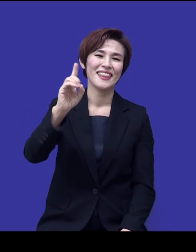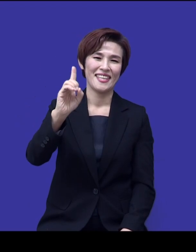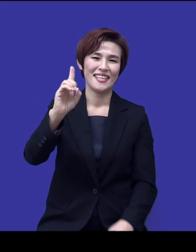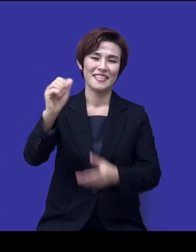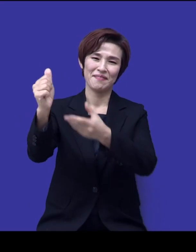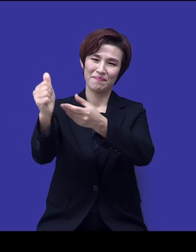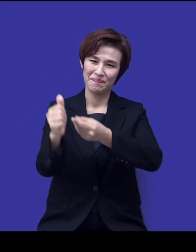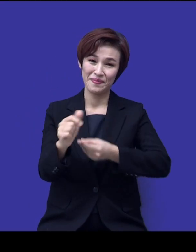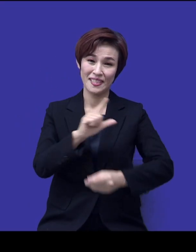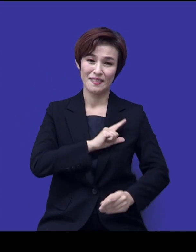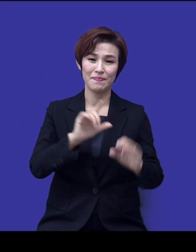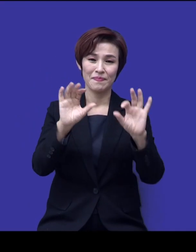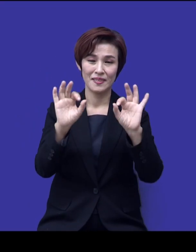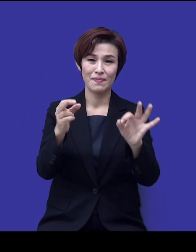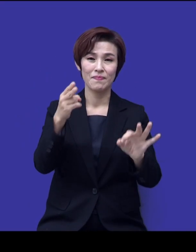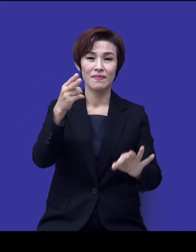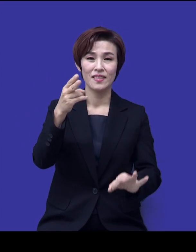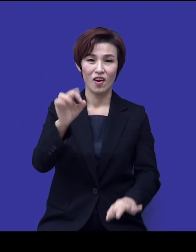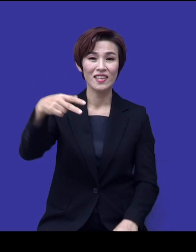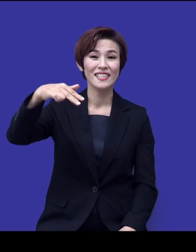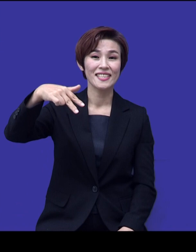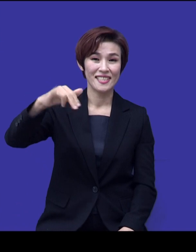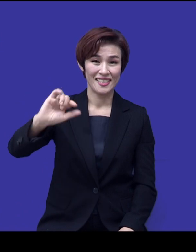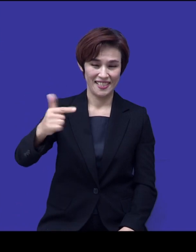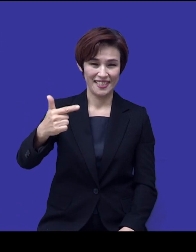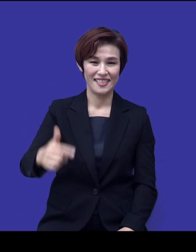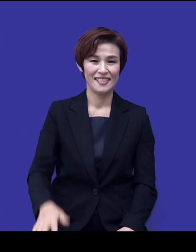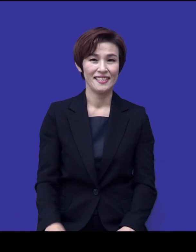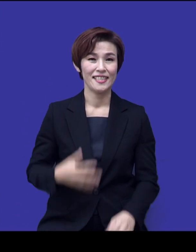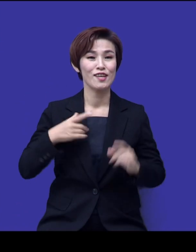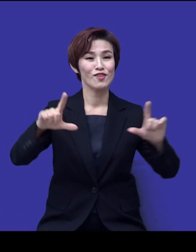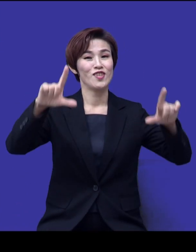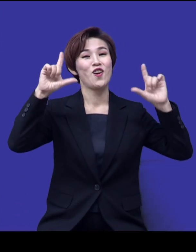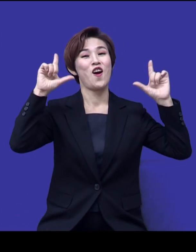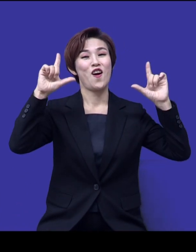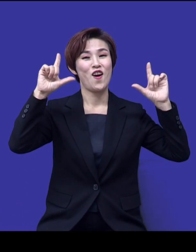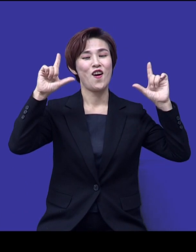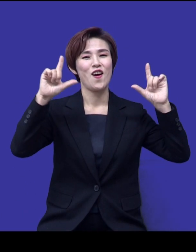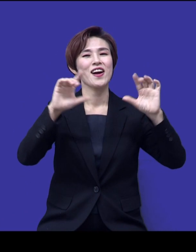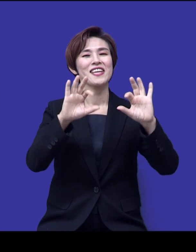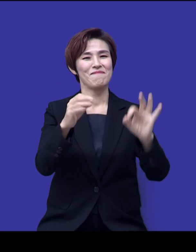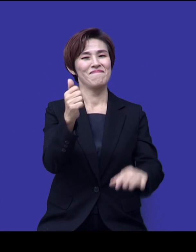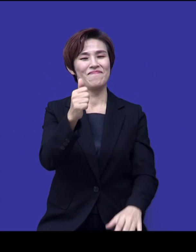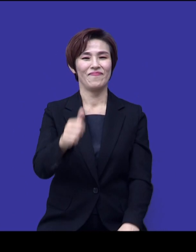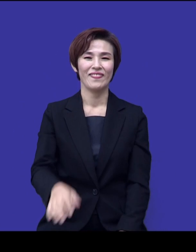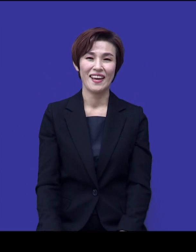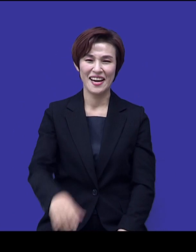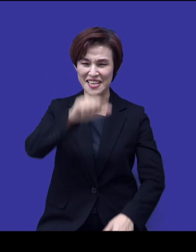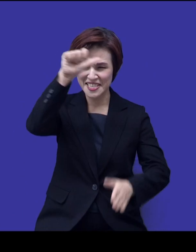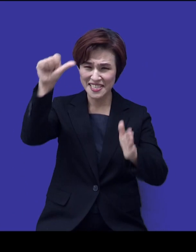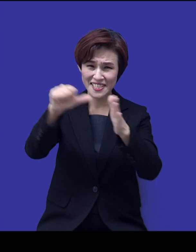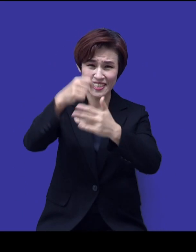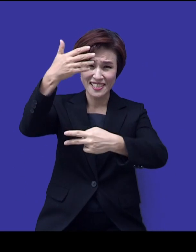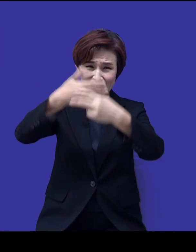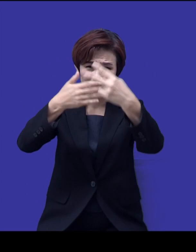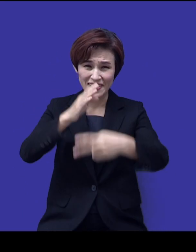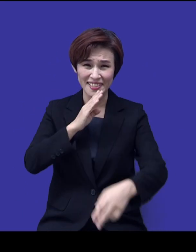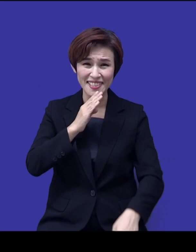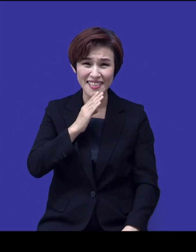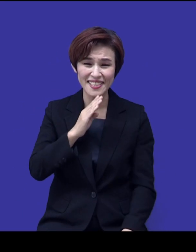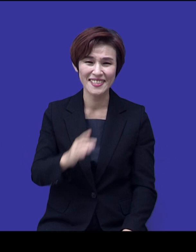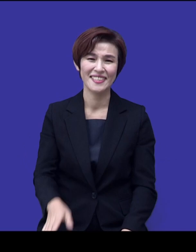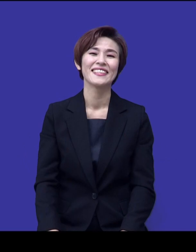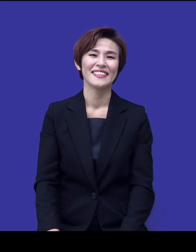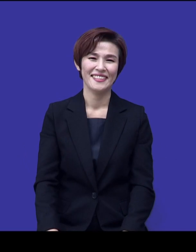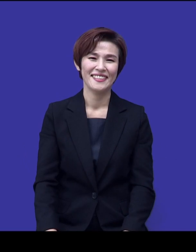자리하셨습니다. 안녕하세요. 안녕하세요. 안녕하세요. 반갑습니다. 드라마 주인공 김영진입니다. 인생 드라마. 인생 드라마. 네.